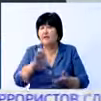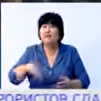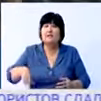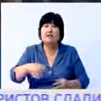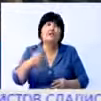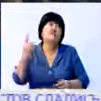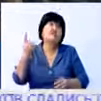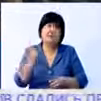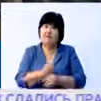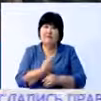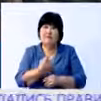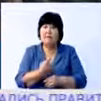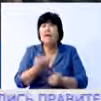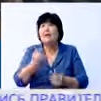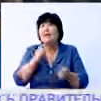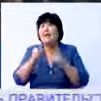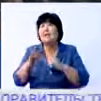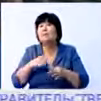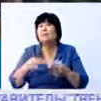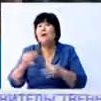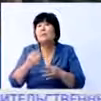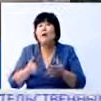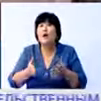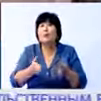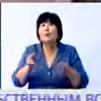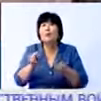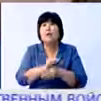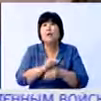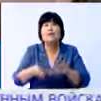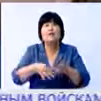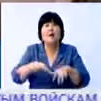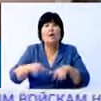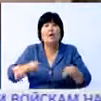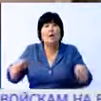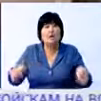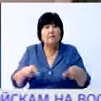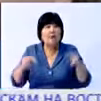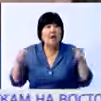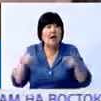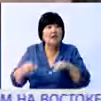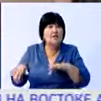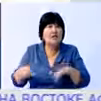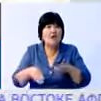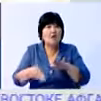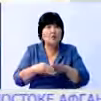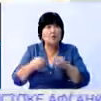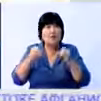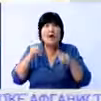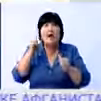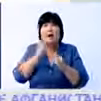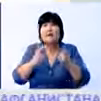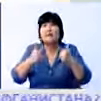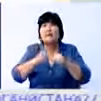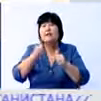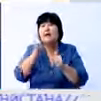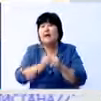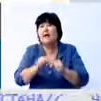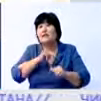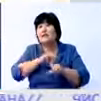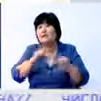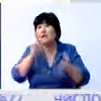впервые. На собрании были обсуждены пути профилактики коррупции, формирования антикоррупционной культуры. Каждая организация, каждое